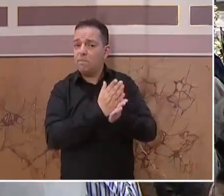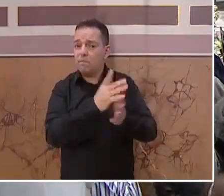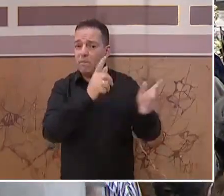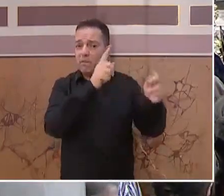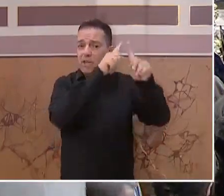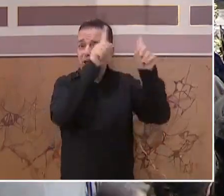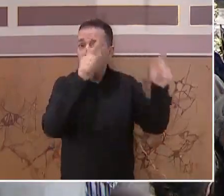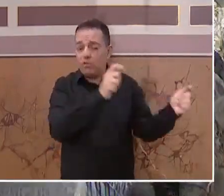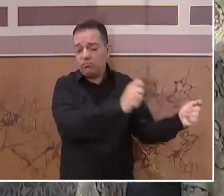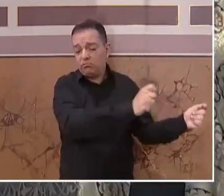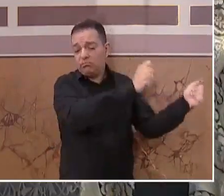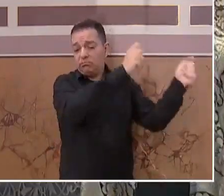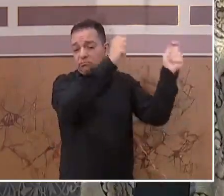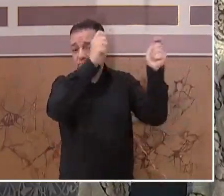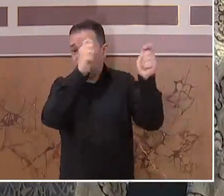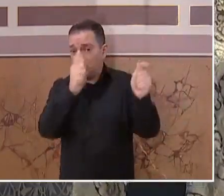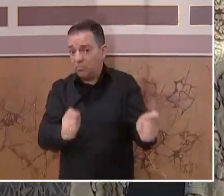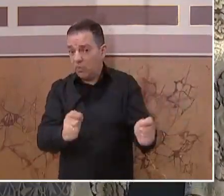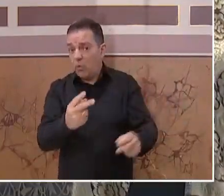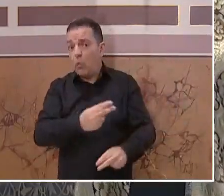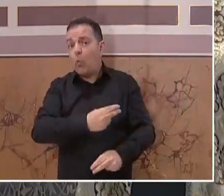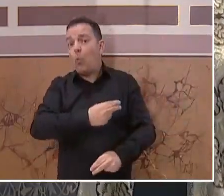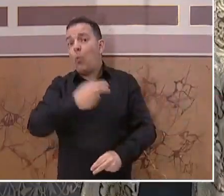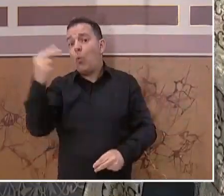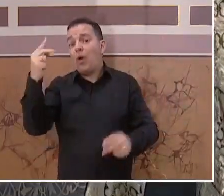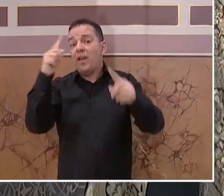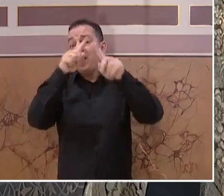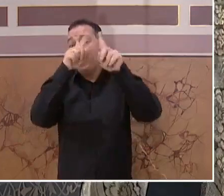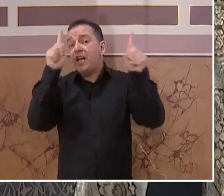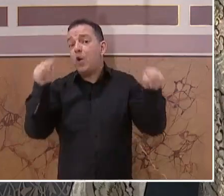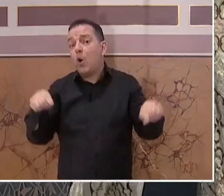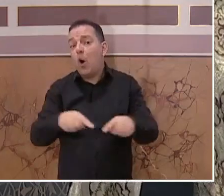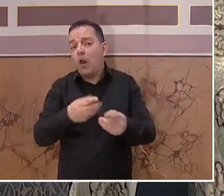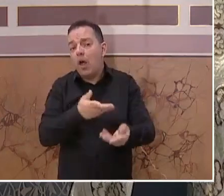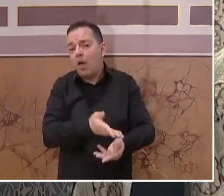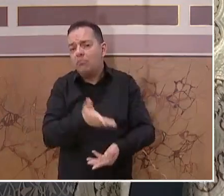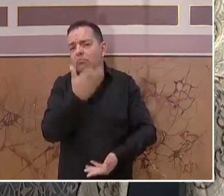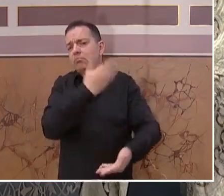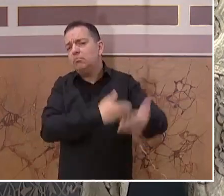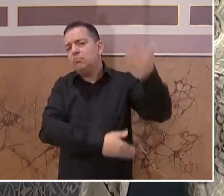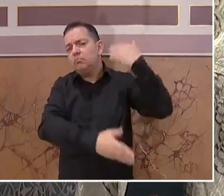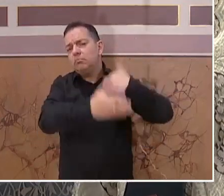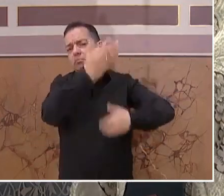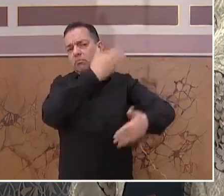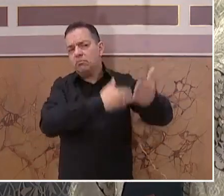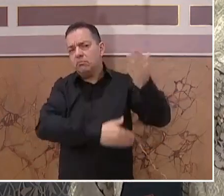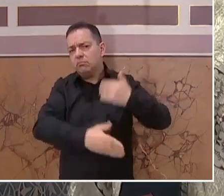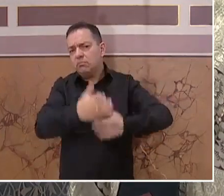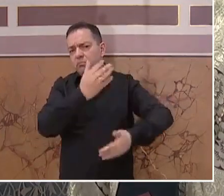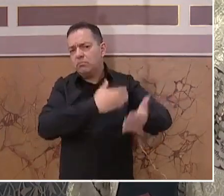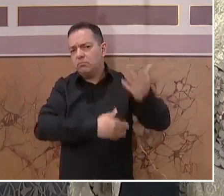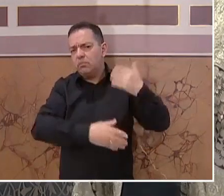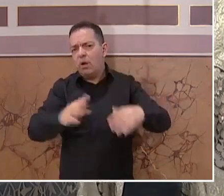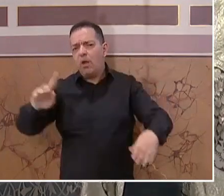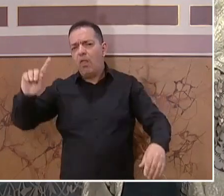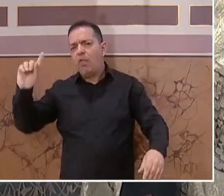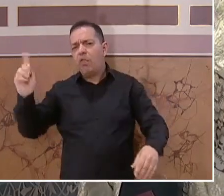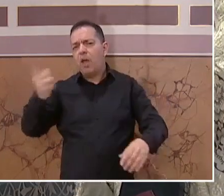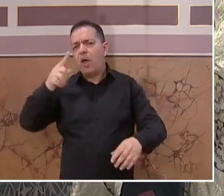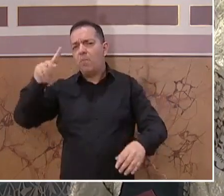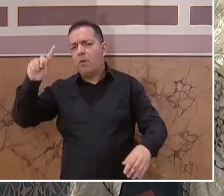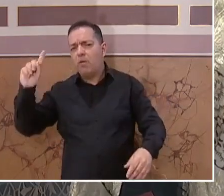των Αθηνών, υπεριώνυμος, αρχαιοτάτη και θαυματουργή αυτή εικόνα